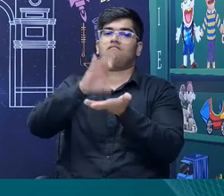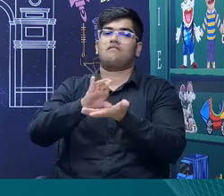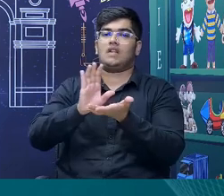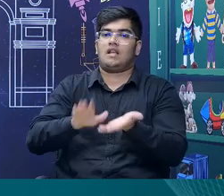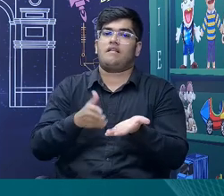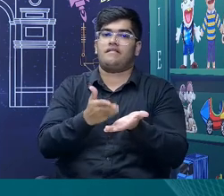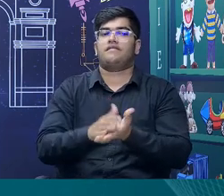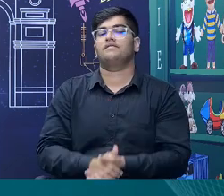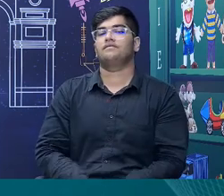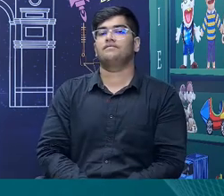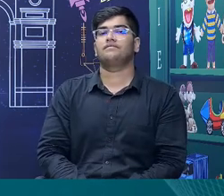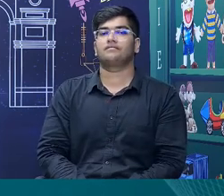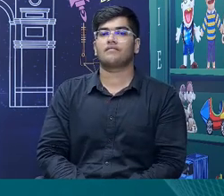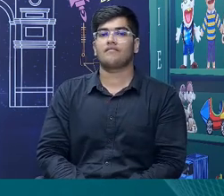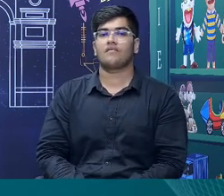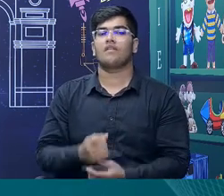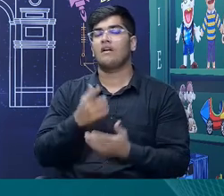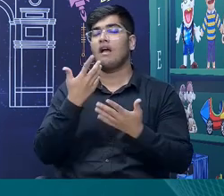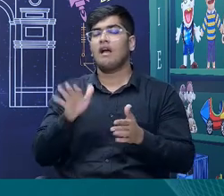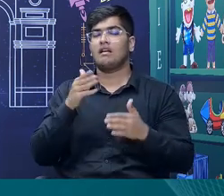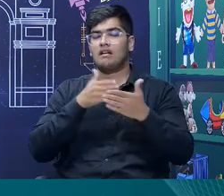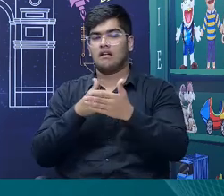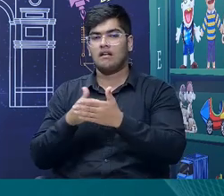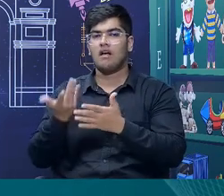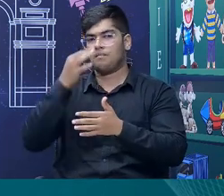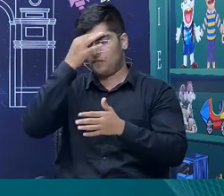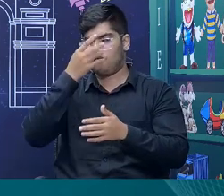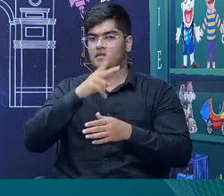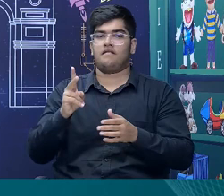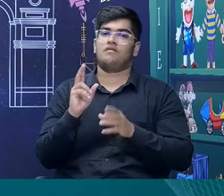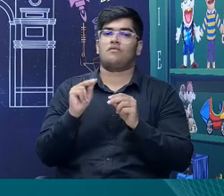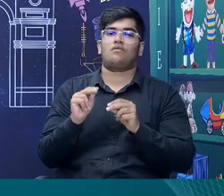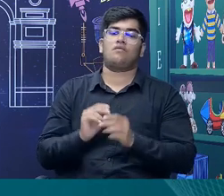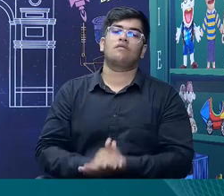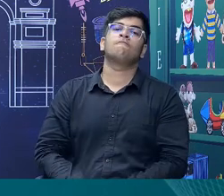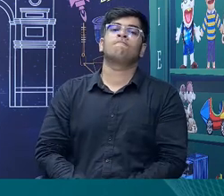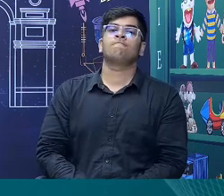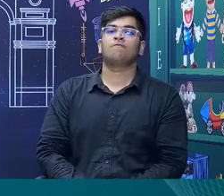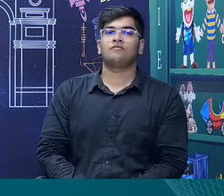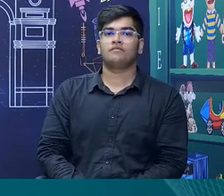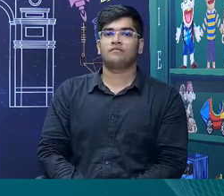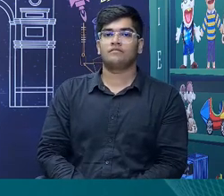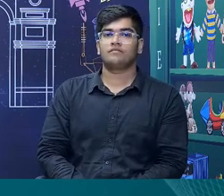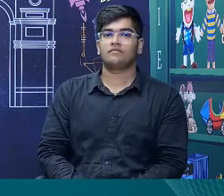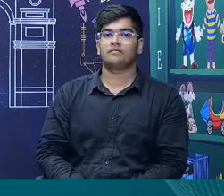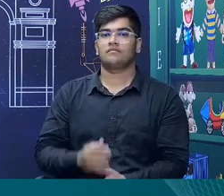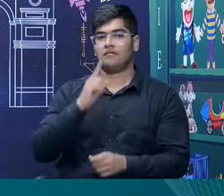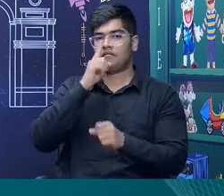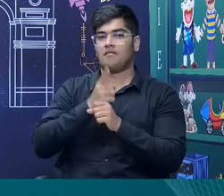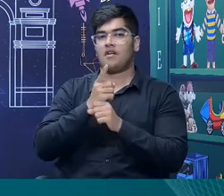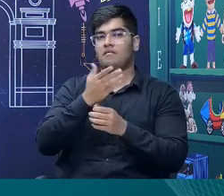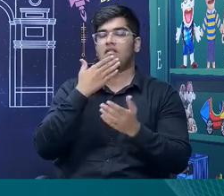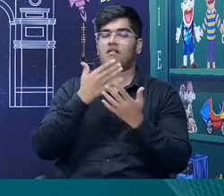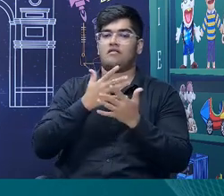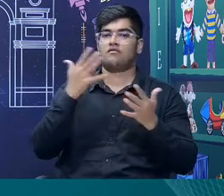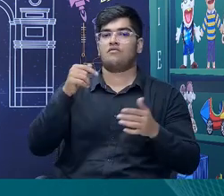साथ लेकर चलते हैं की कोई भी ऑब्सटेकल्स हमारे लाइफ में ना आए बिल्कुल मैं बेहद धन्यवाद आज आपसे बात